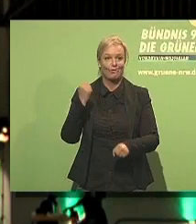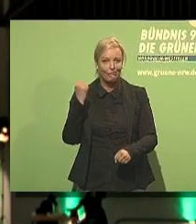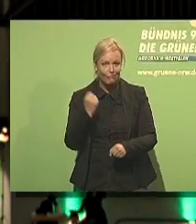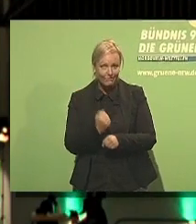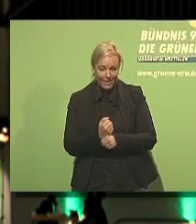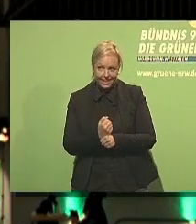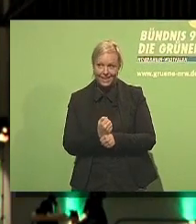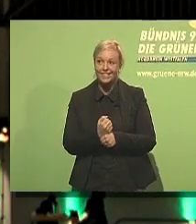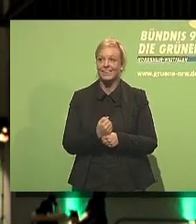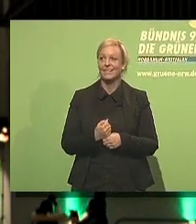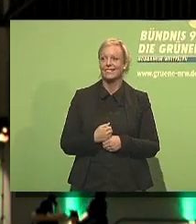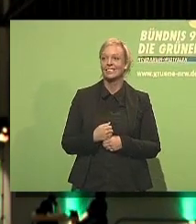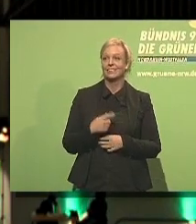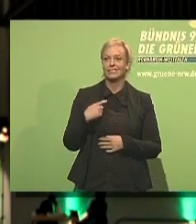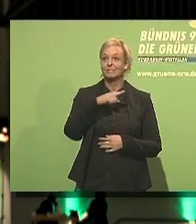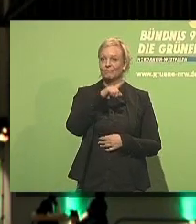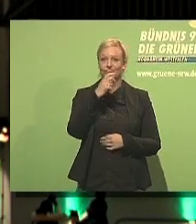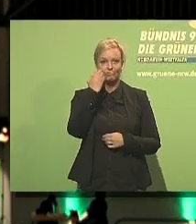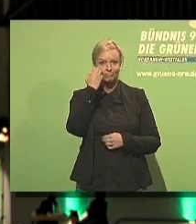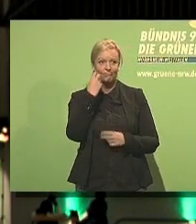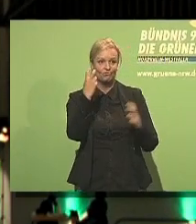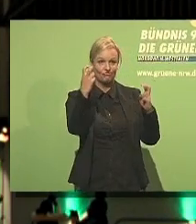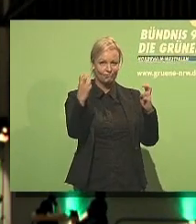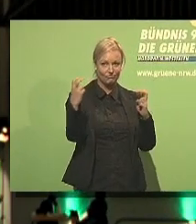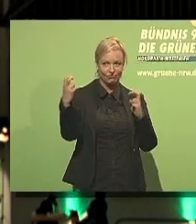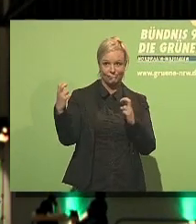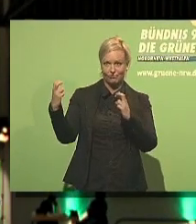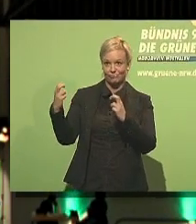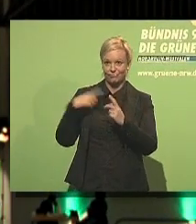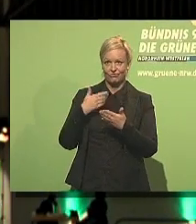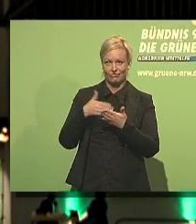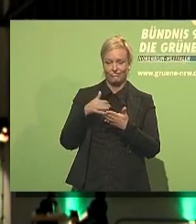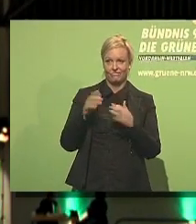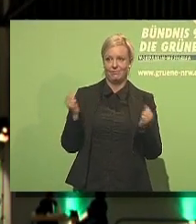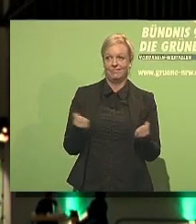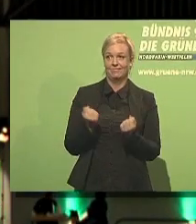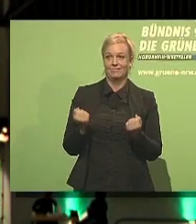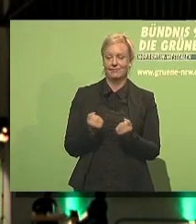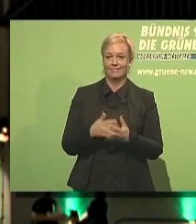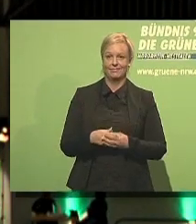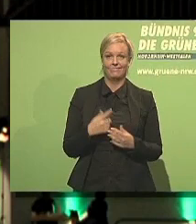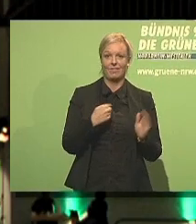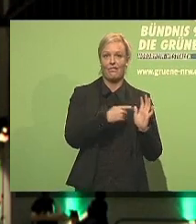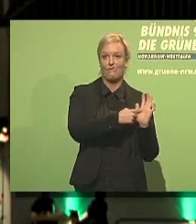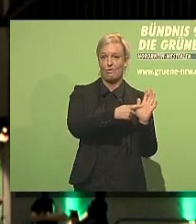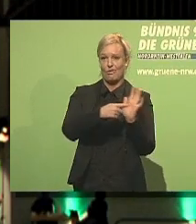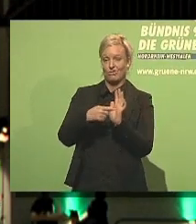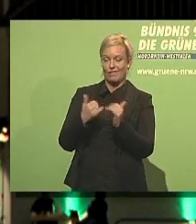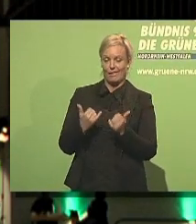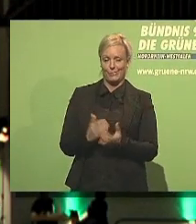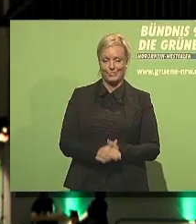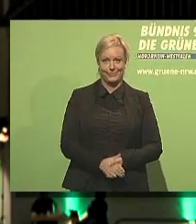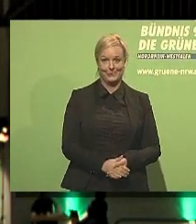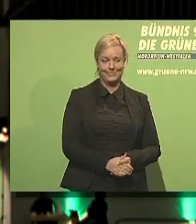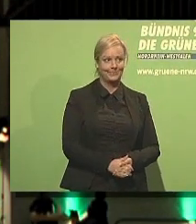ausgesprochen sind, euch wieder zu euren Plätzen zu begeben, damit wir weitermachen können in der Vorstellungsrunde.